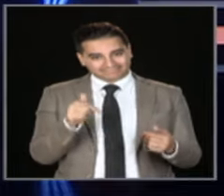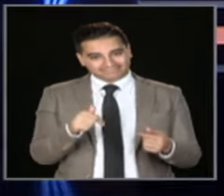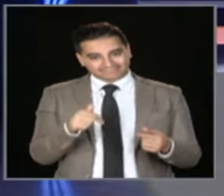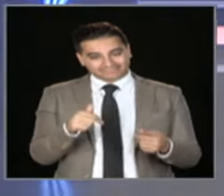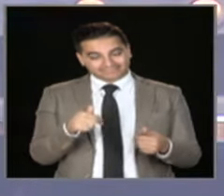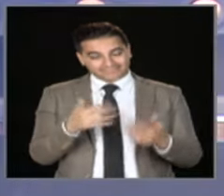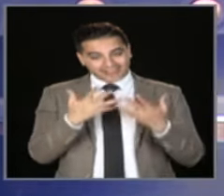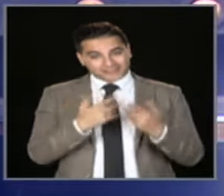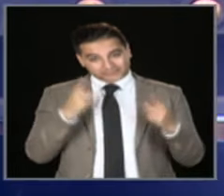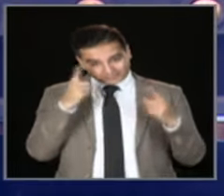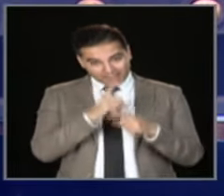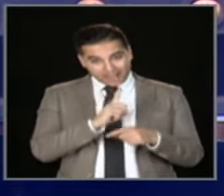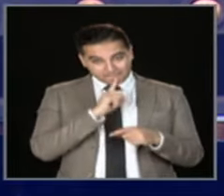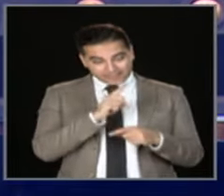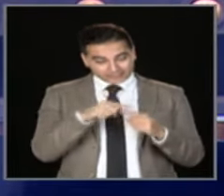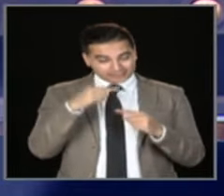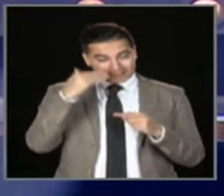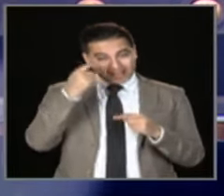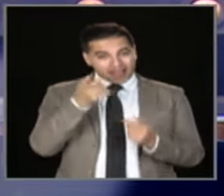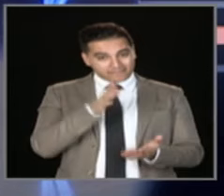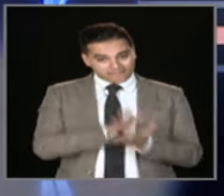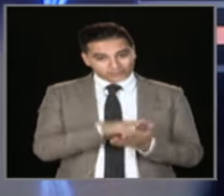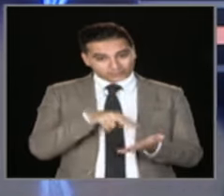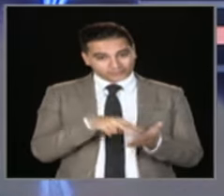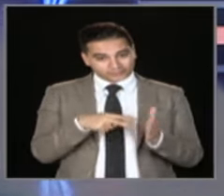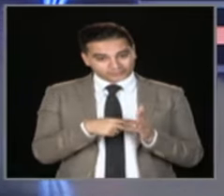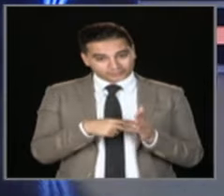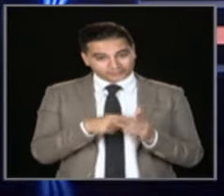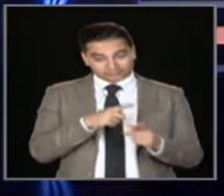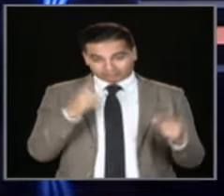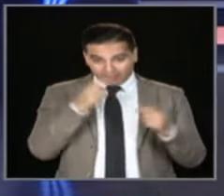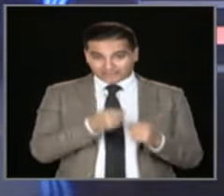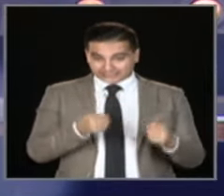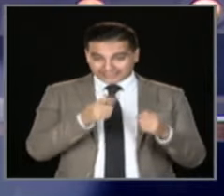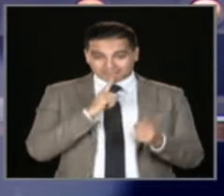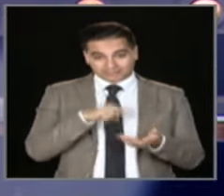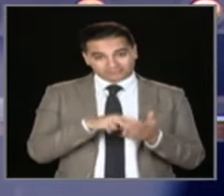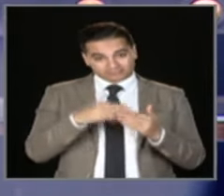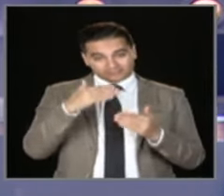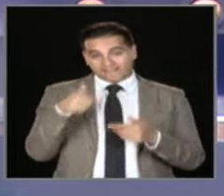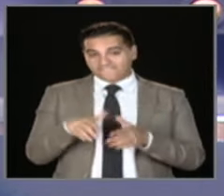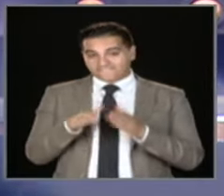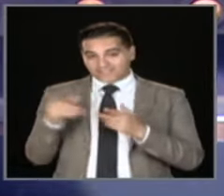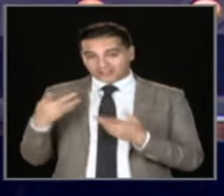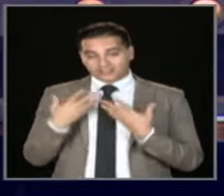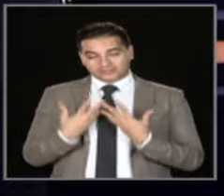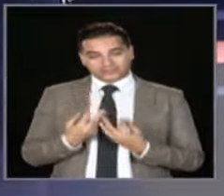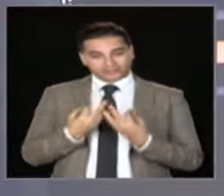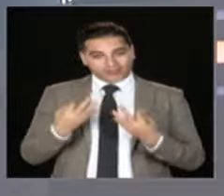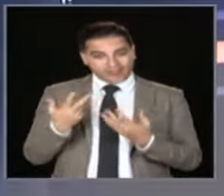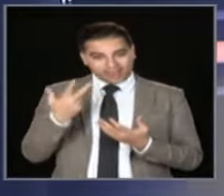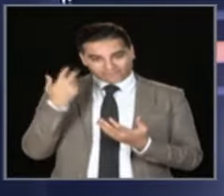دخلنا في حزبة بيرن ولكن لسه الأمل موجود. صعبتوا المهمة على نفسكم. فريق نفرتيتي مبروك الثلاث